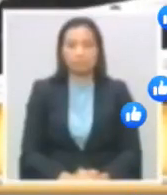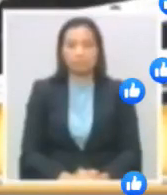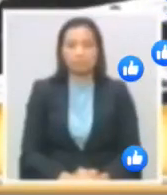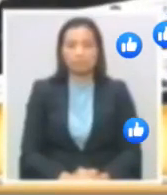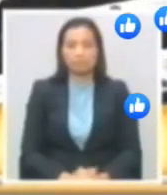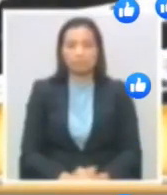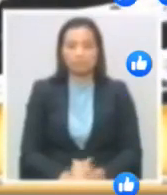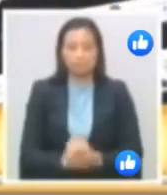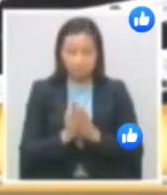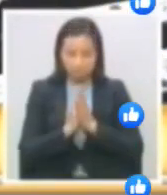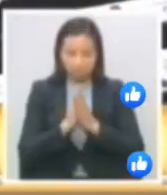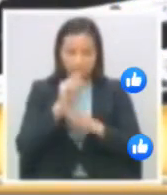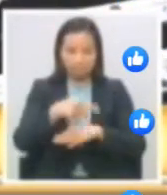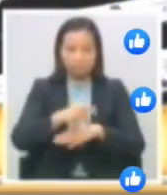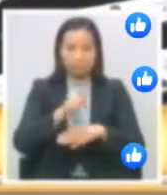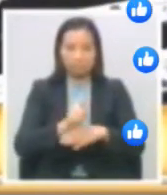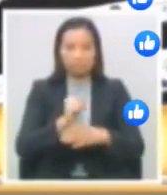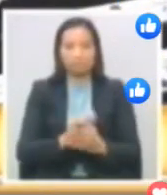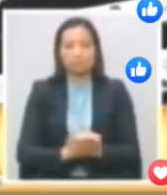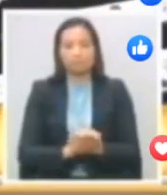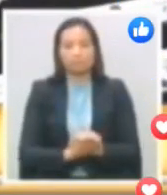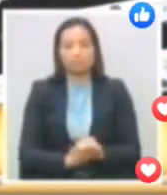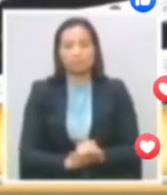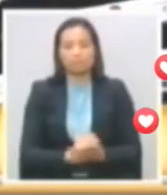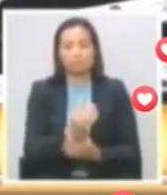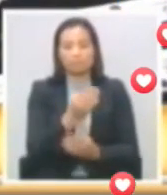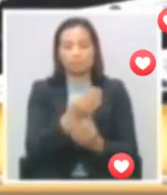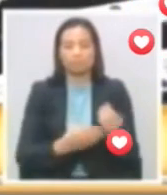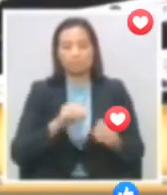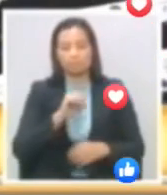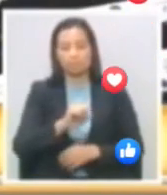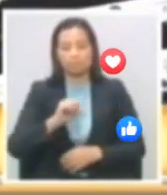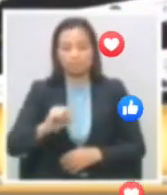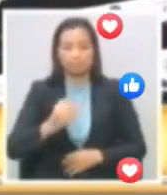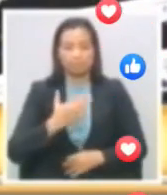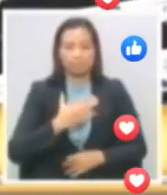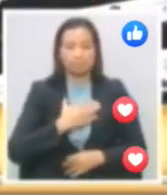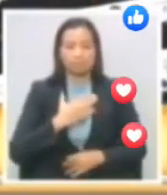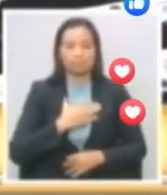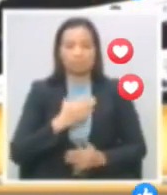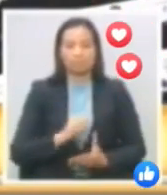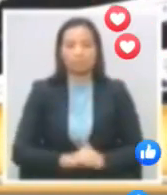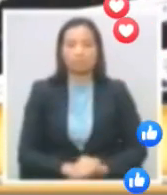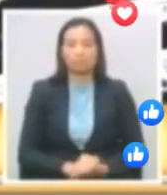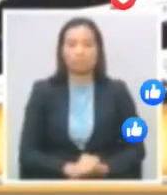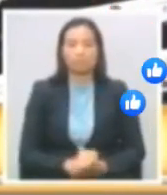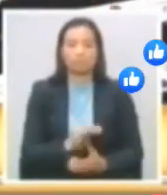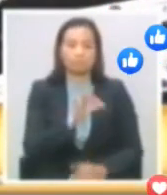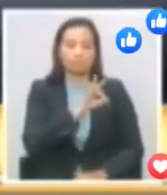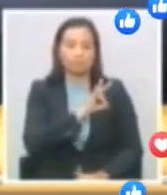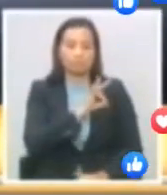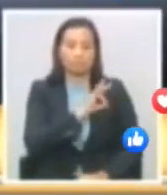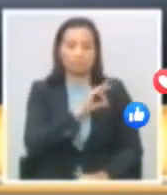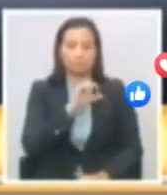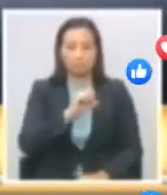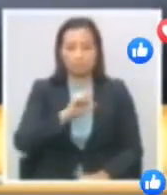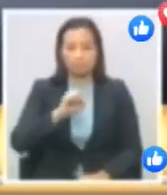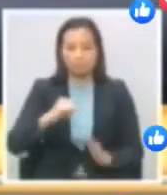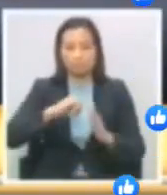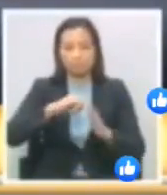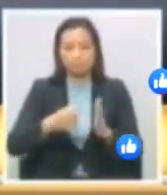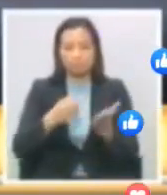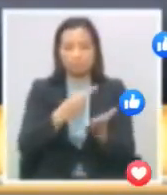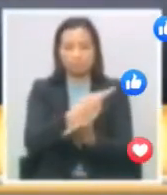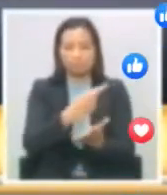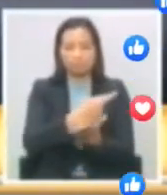ครับเรียนท่านประธานสภาผู้แทนราษฎรที่เคารพครับกับผมนายอัครเดชวงศ์พิทักษ์โรจน์สมาชิกสภาผู้แทนราษฎรจังหวัดราชบุ